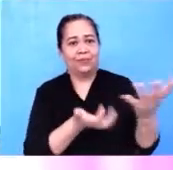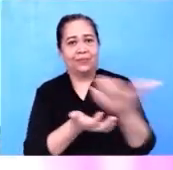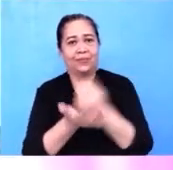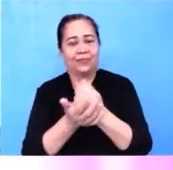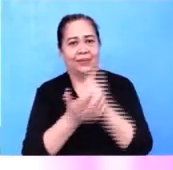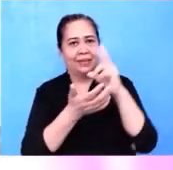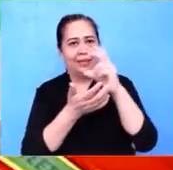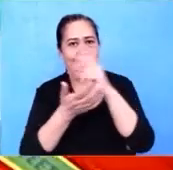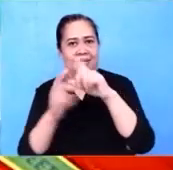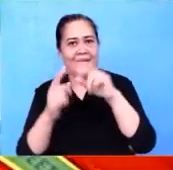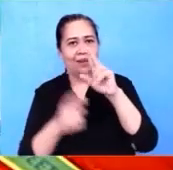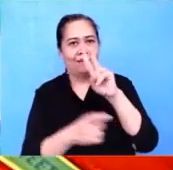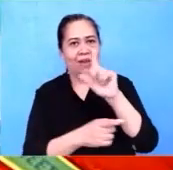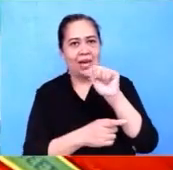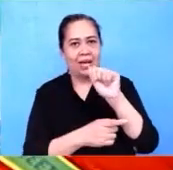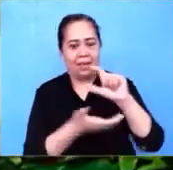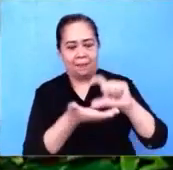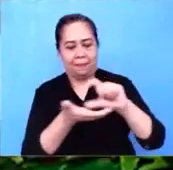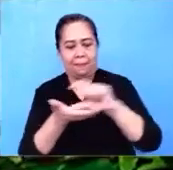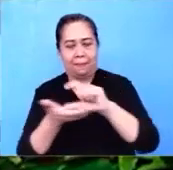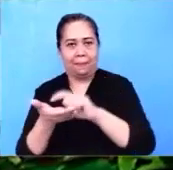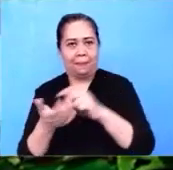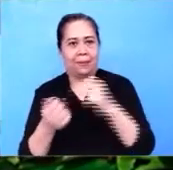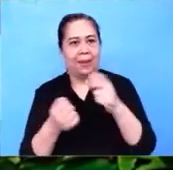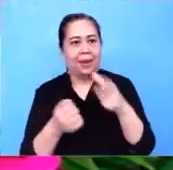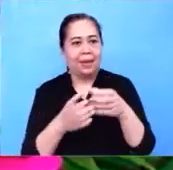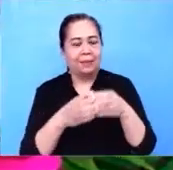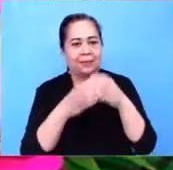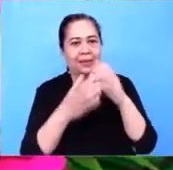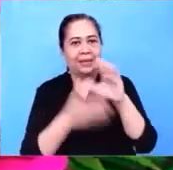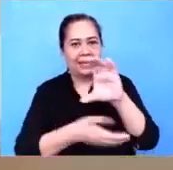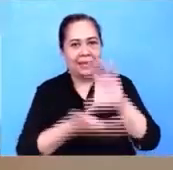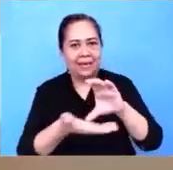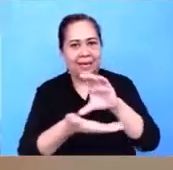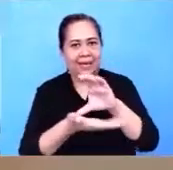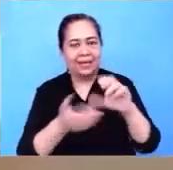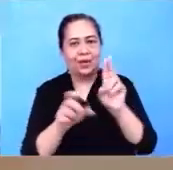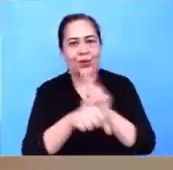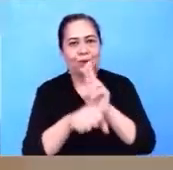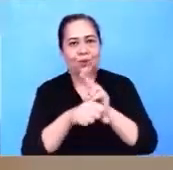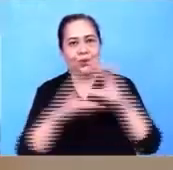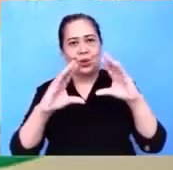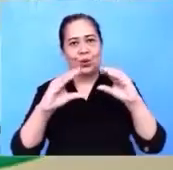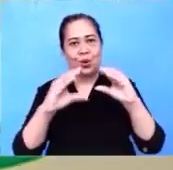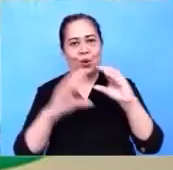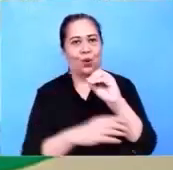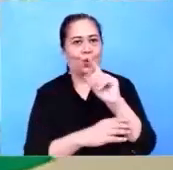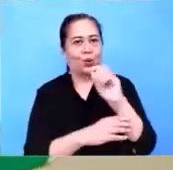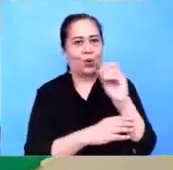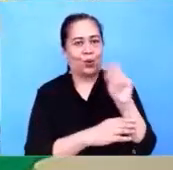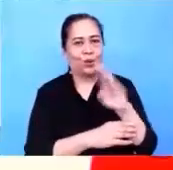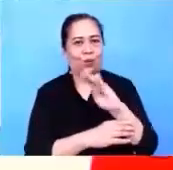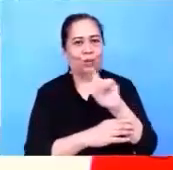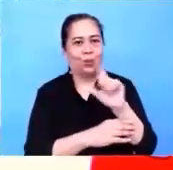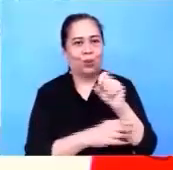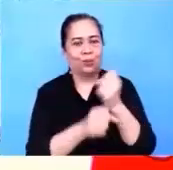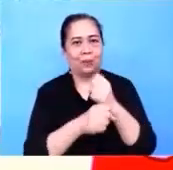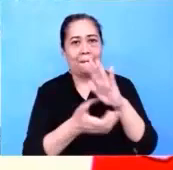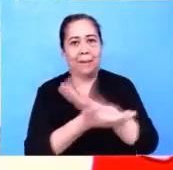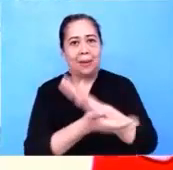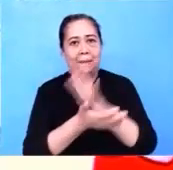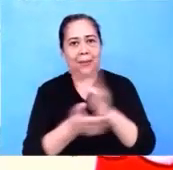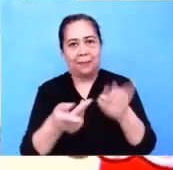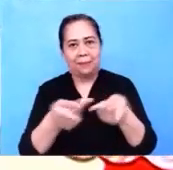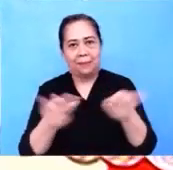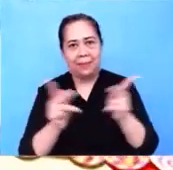vial bottle. May mga cupcake ding nabuo gamit ang cotton balls at ang donuts na gawa sa paper plate. At